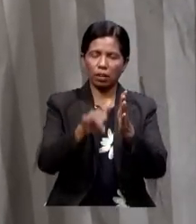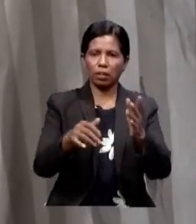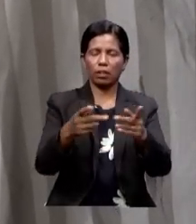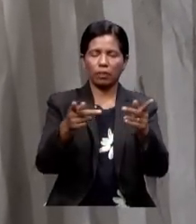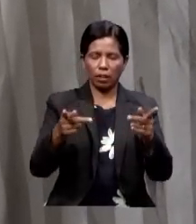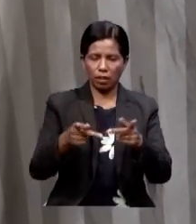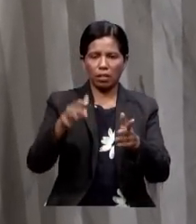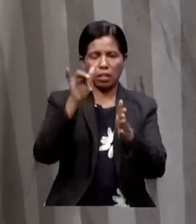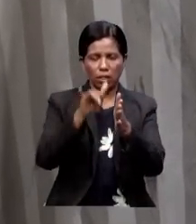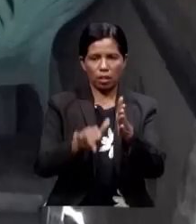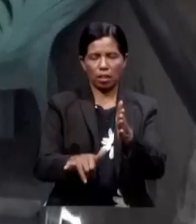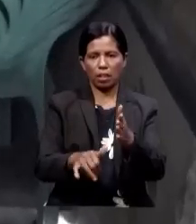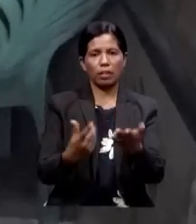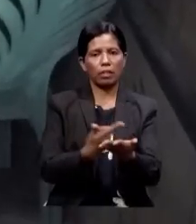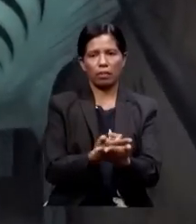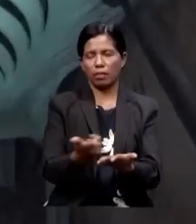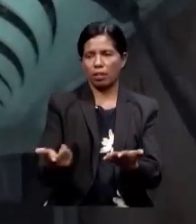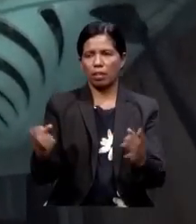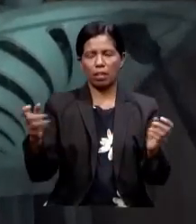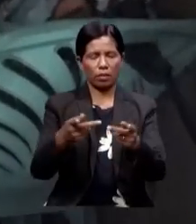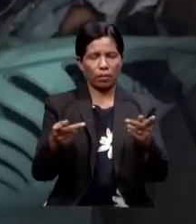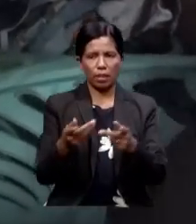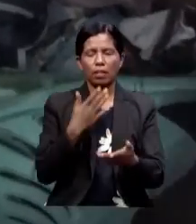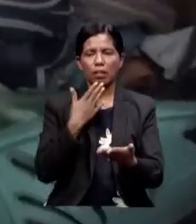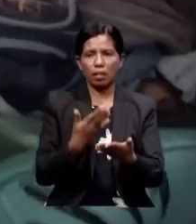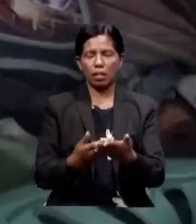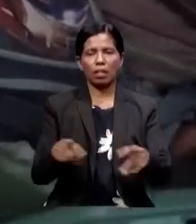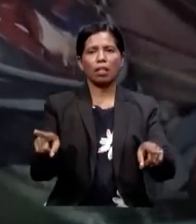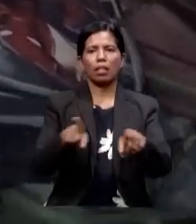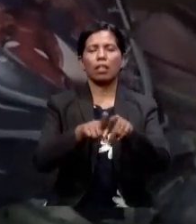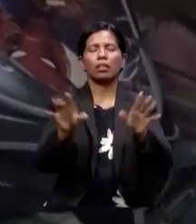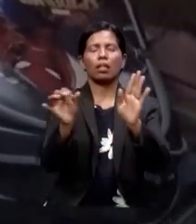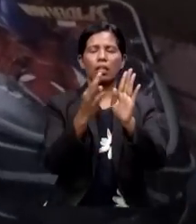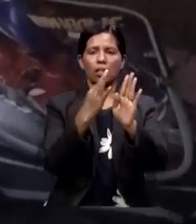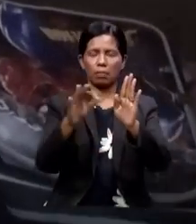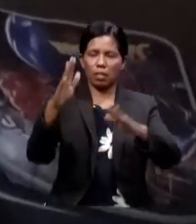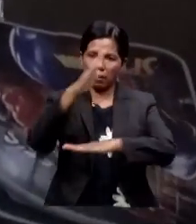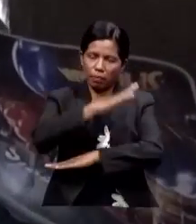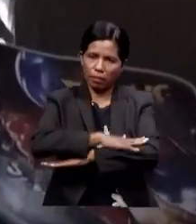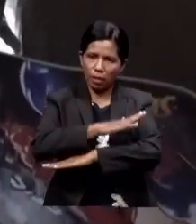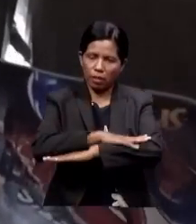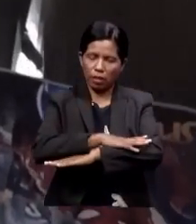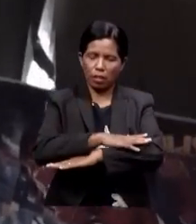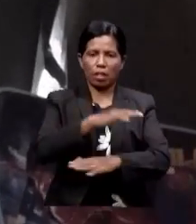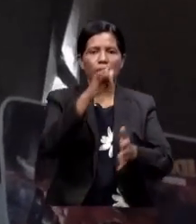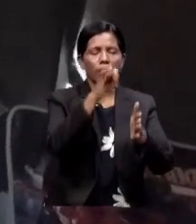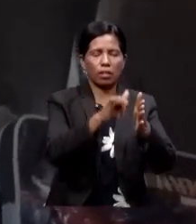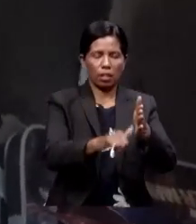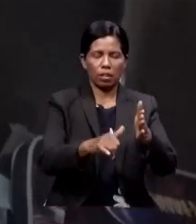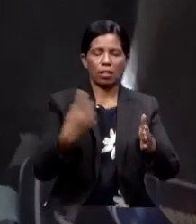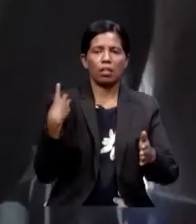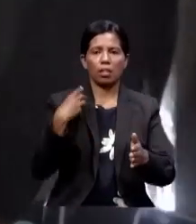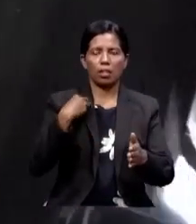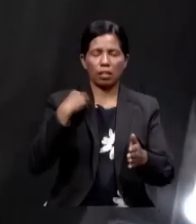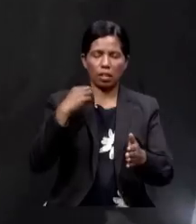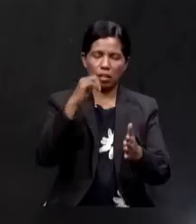rai. Ne bela iya fatin diak basira hanesang armari. Meza, atu rai netik sire ne hena, ho